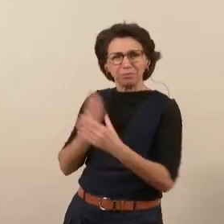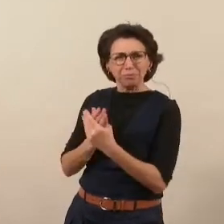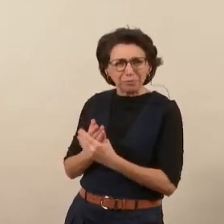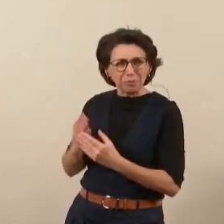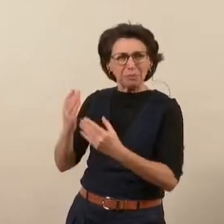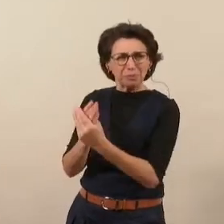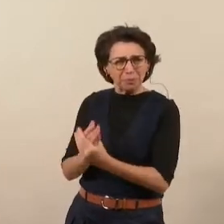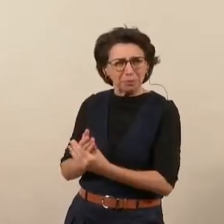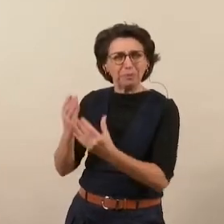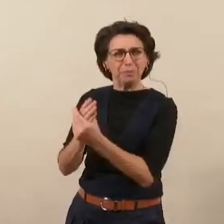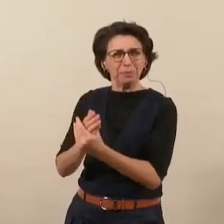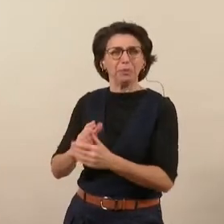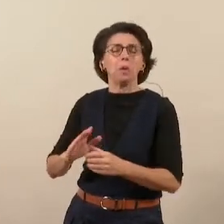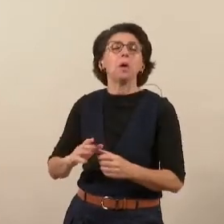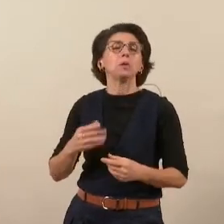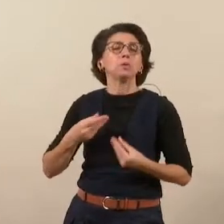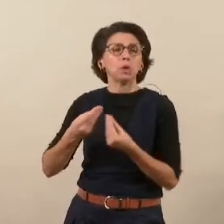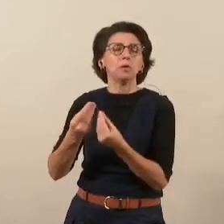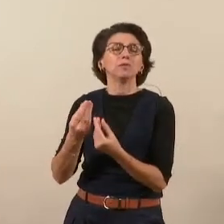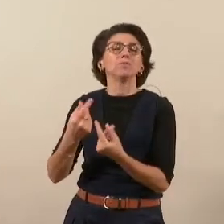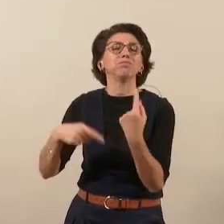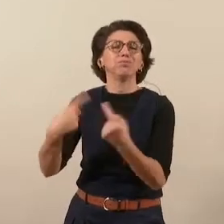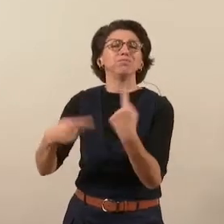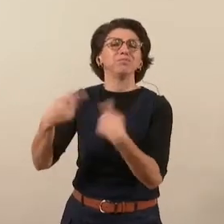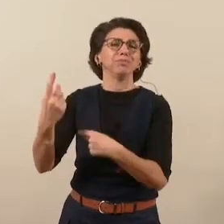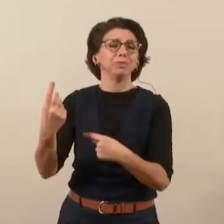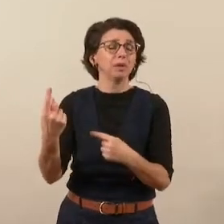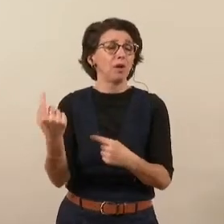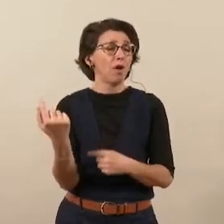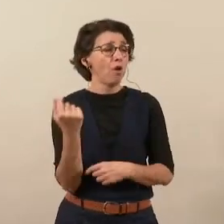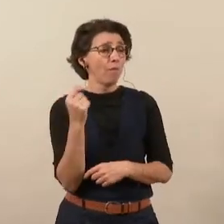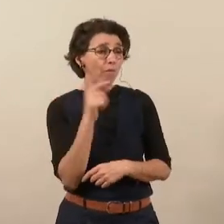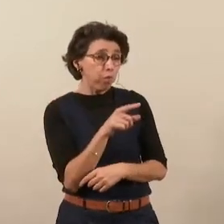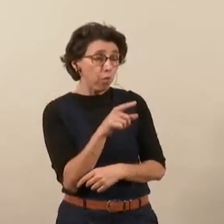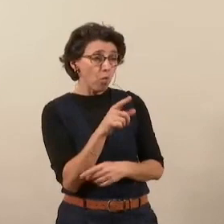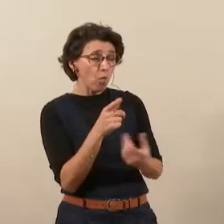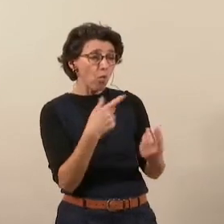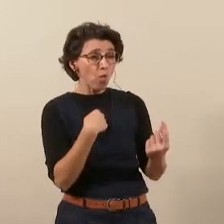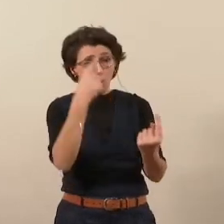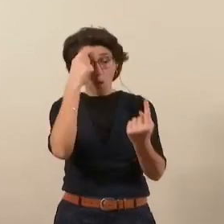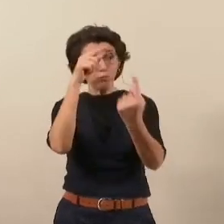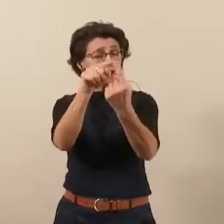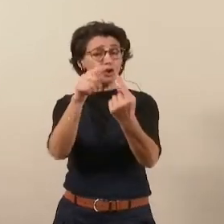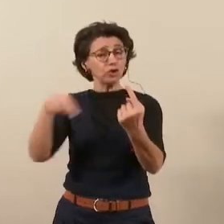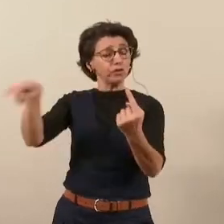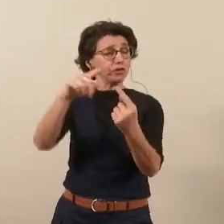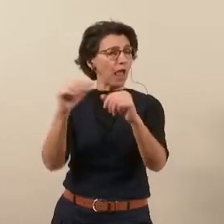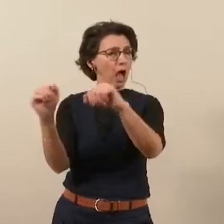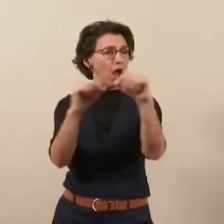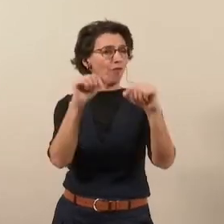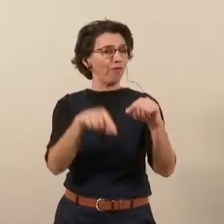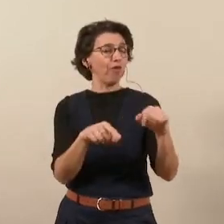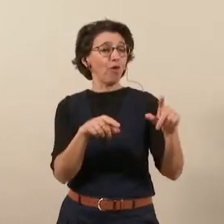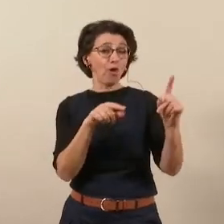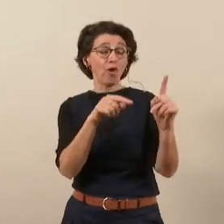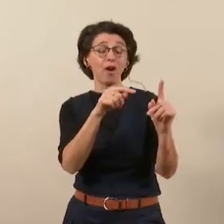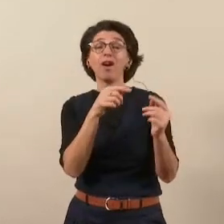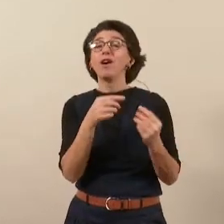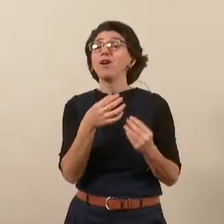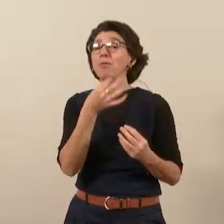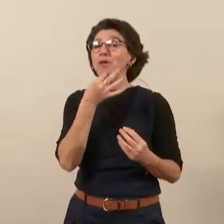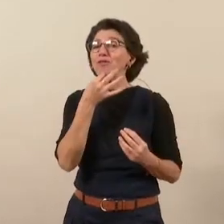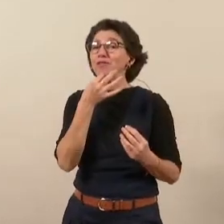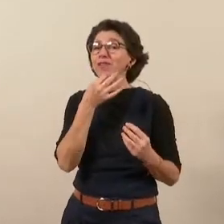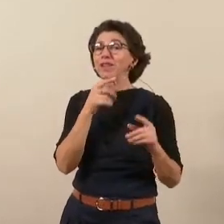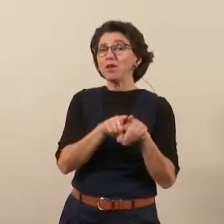Mais comme vous le faites avec tout, vous utilisez ces objectifs, que tout le monde partage, pour mettre en place une véritable